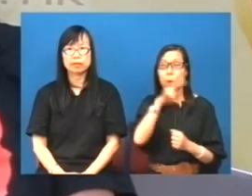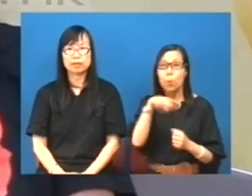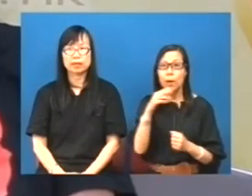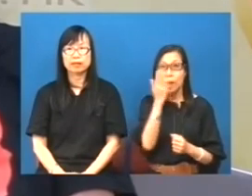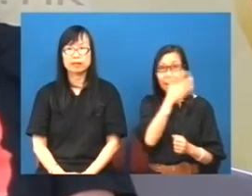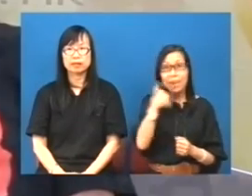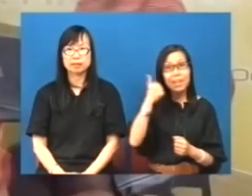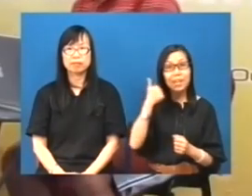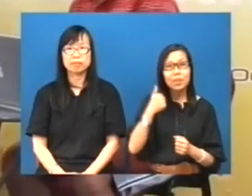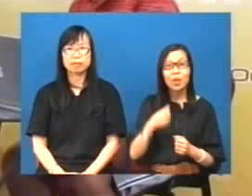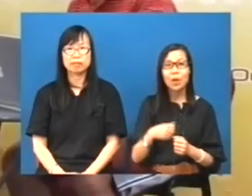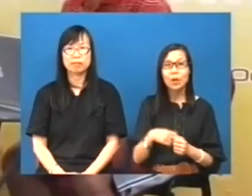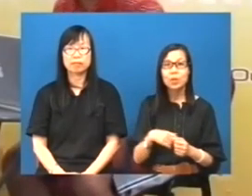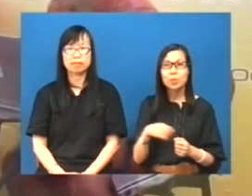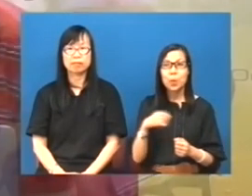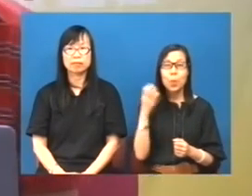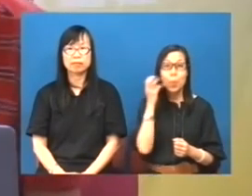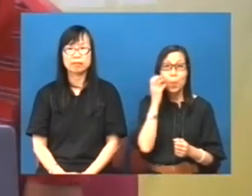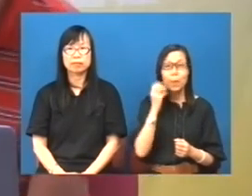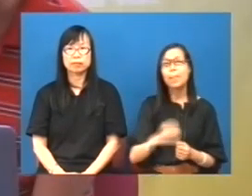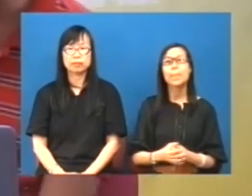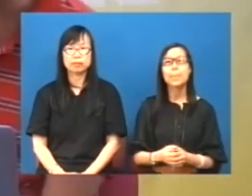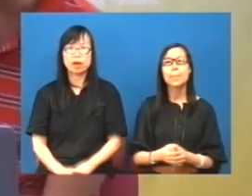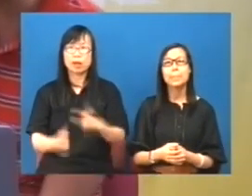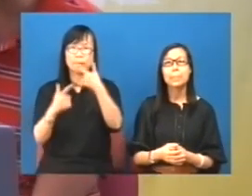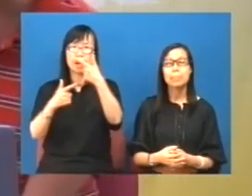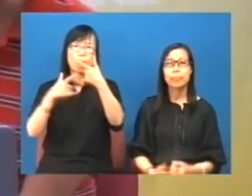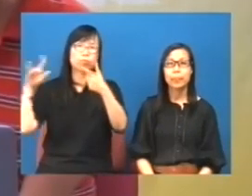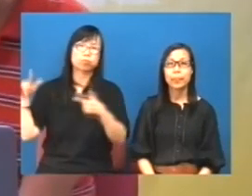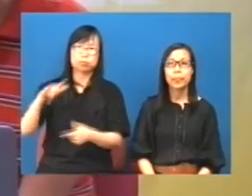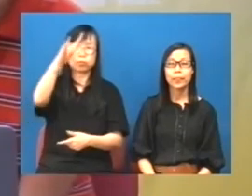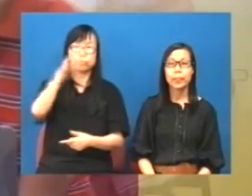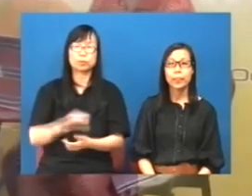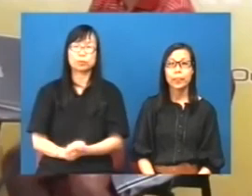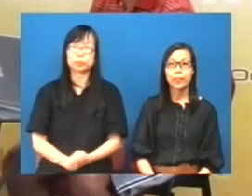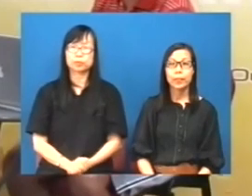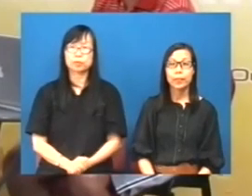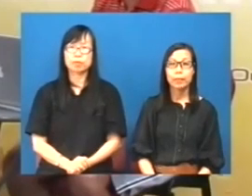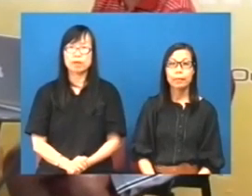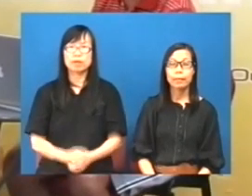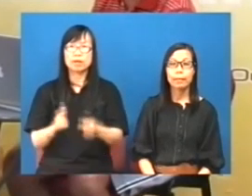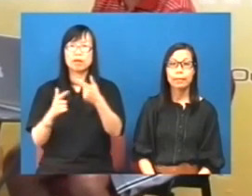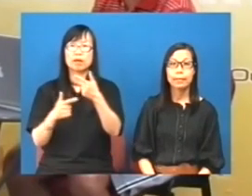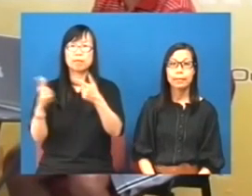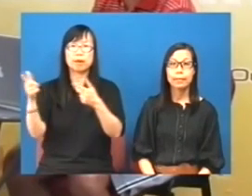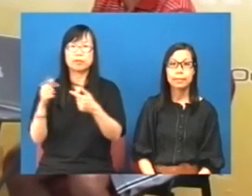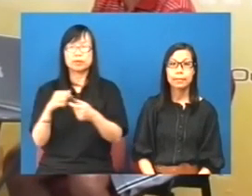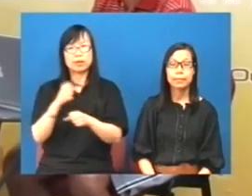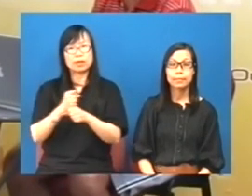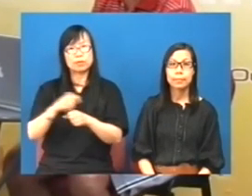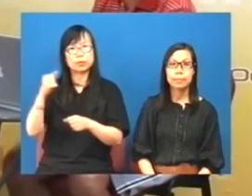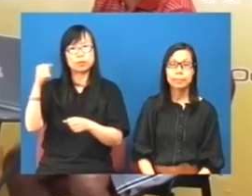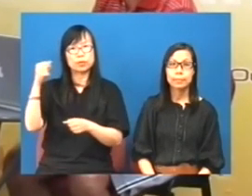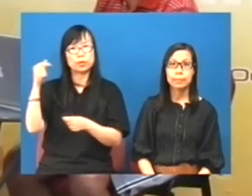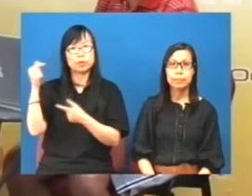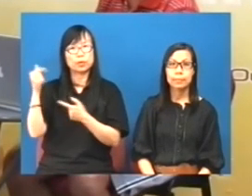做客席嘉賓但因為我八月八日就離開所以其實就是做來做去都是做到下